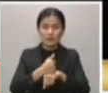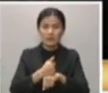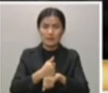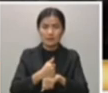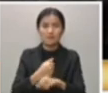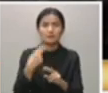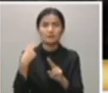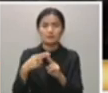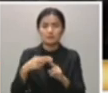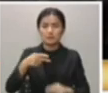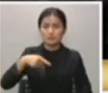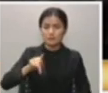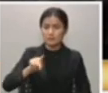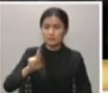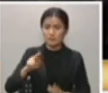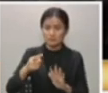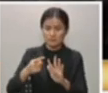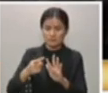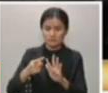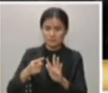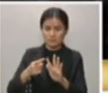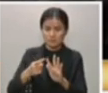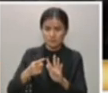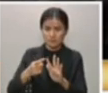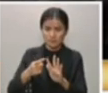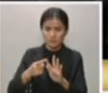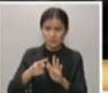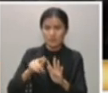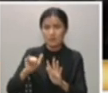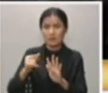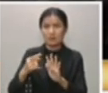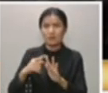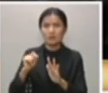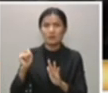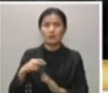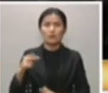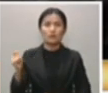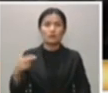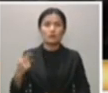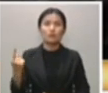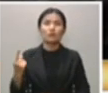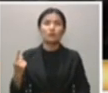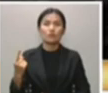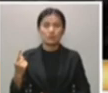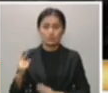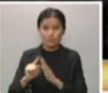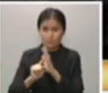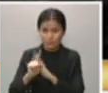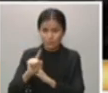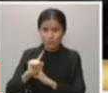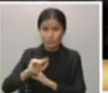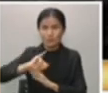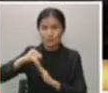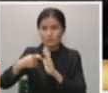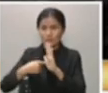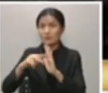าซึ่งมีความรู้และประสบการณ์อย่างช่ำชองทางด้านการทหาร